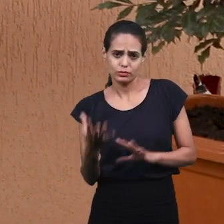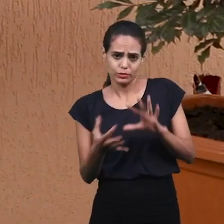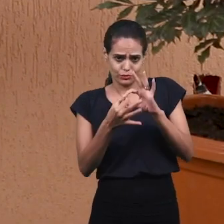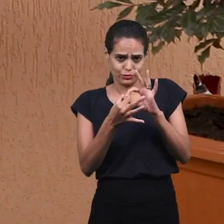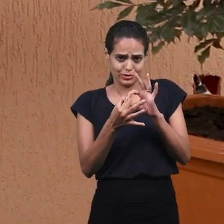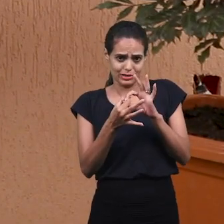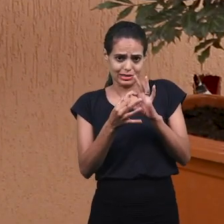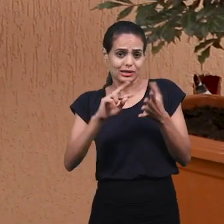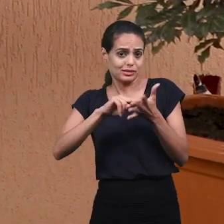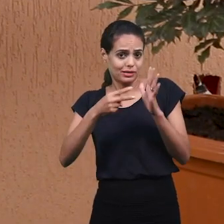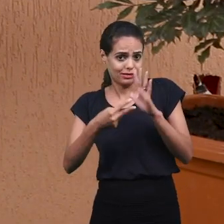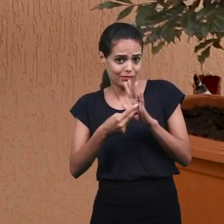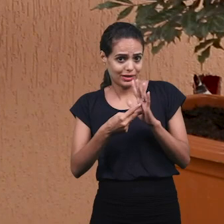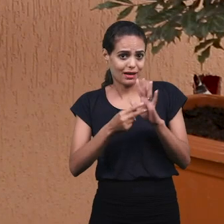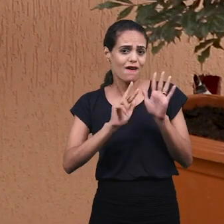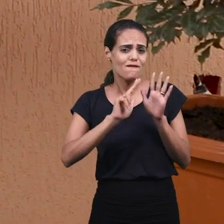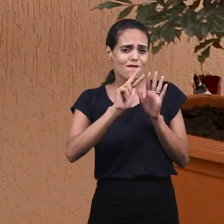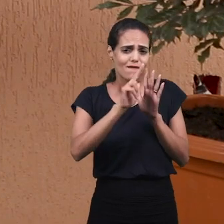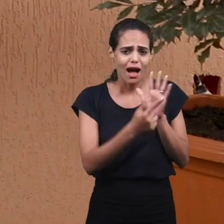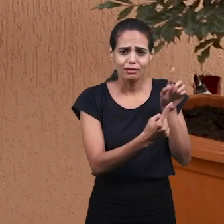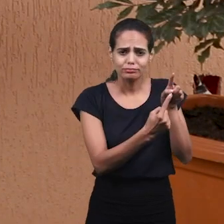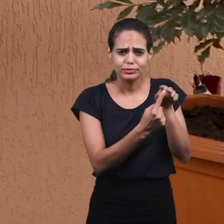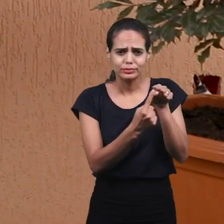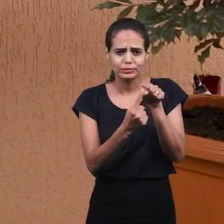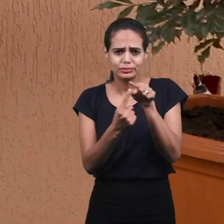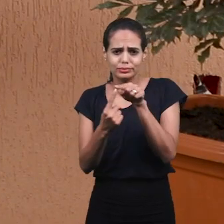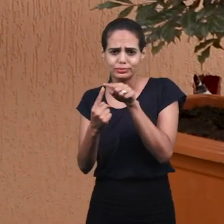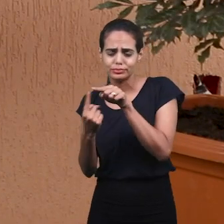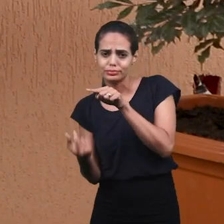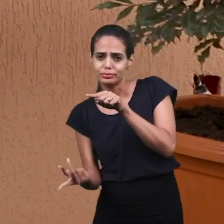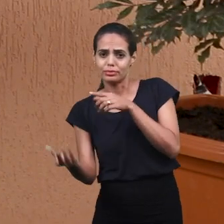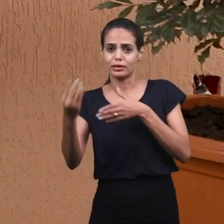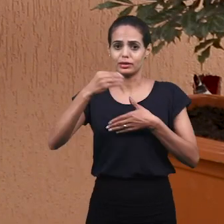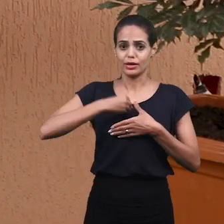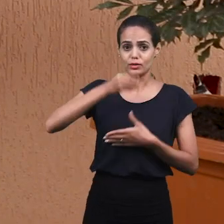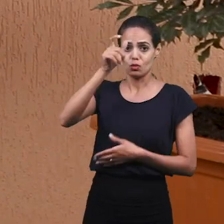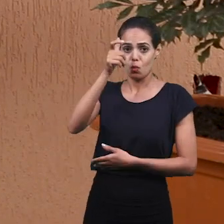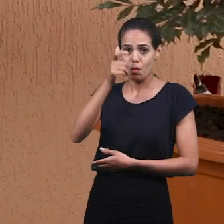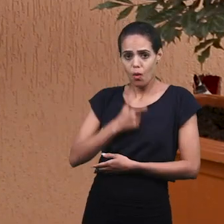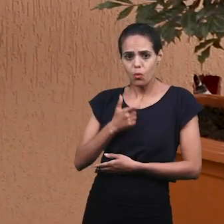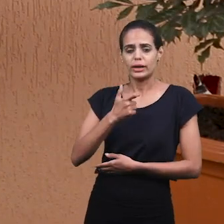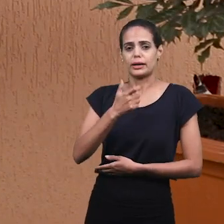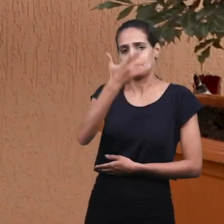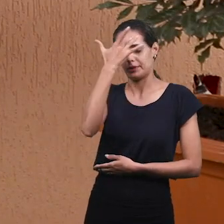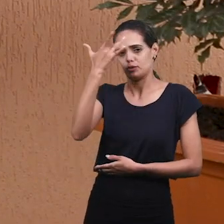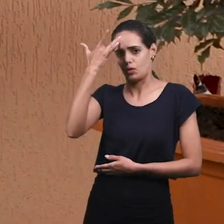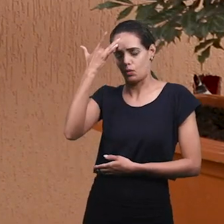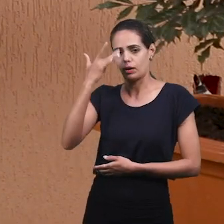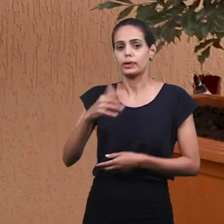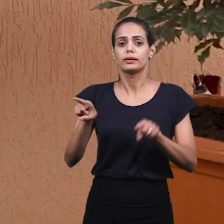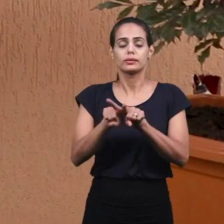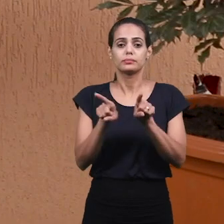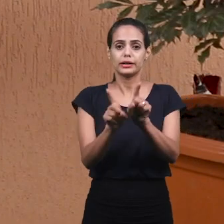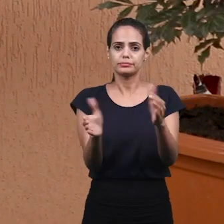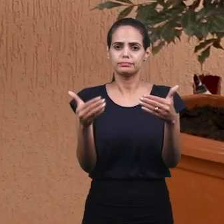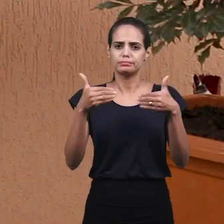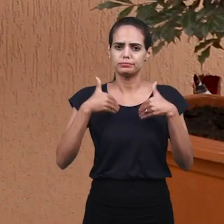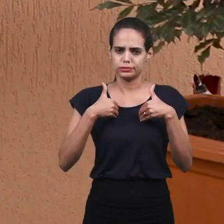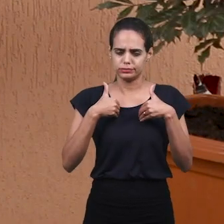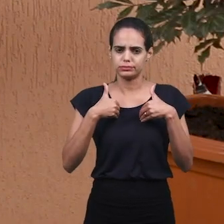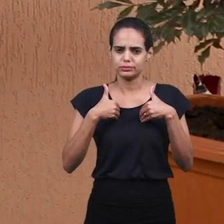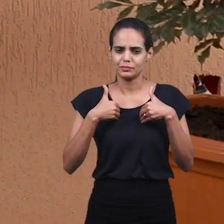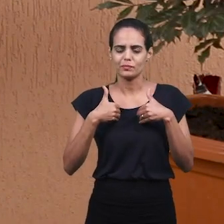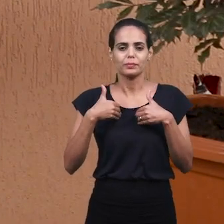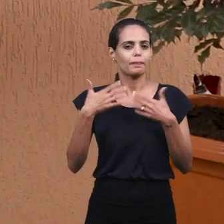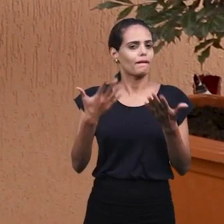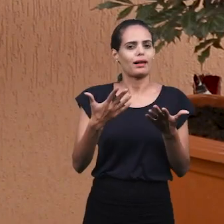Cela est une déficience multiple, avoir plus d'une déficience. Et aussi, l'espectre